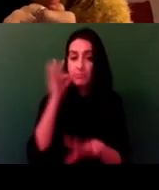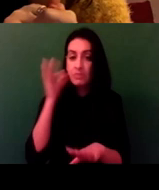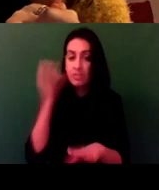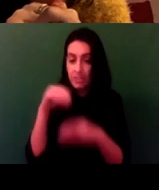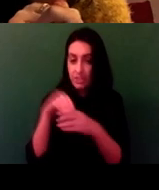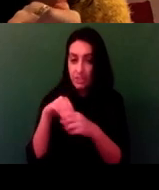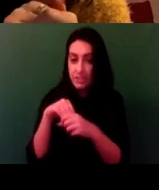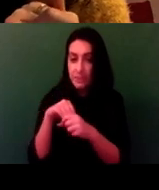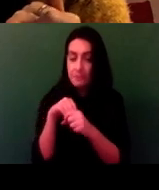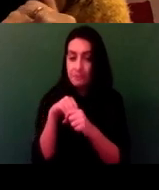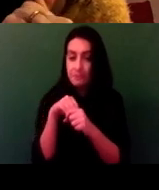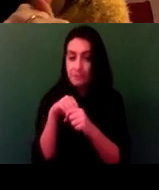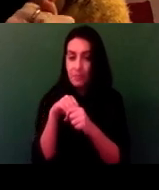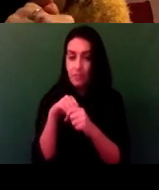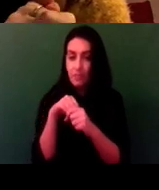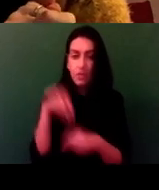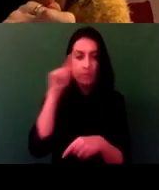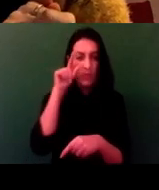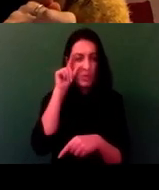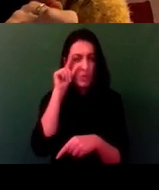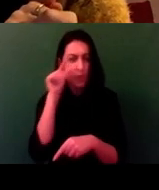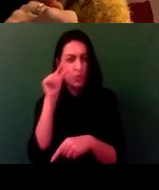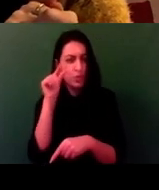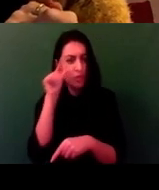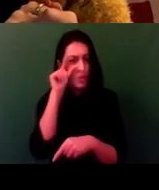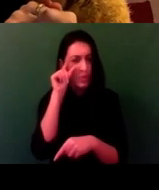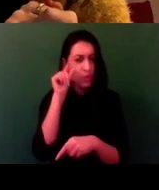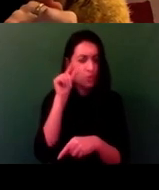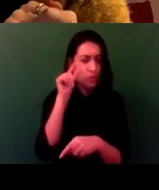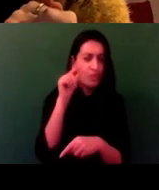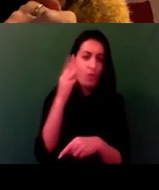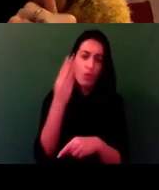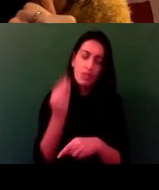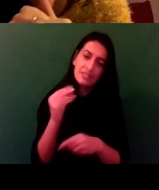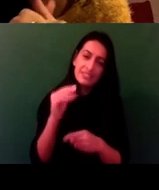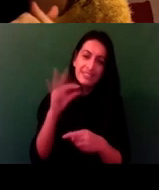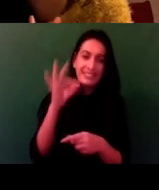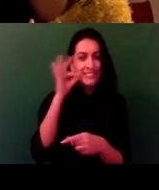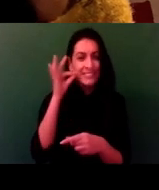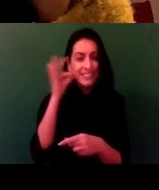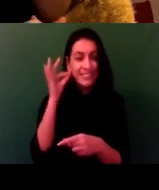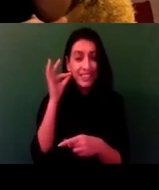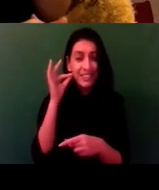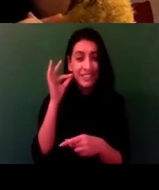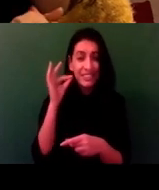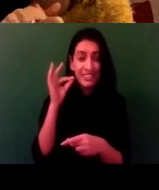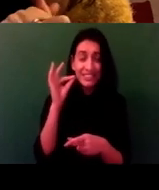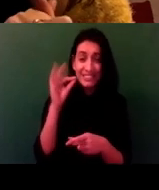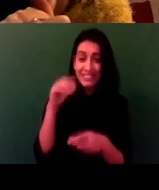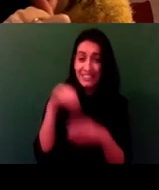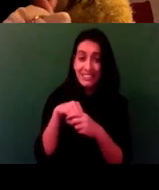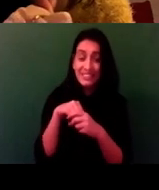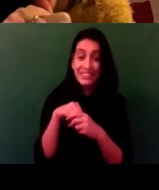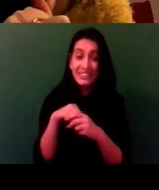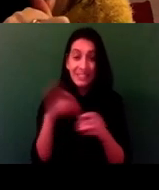yani kuşkucu olan bu süreçlerle ilgili tasarımcılar oluyor. Çünkü o kontrolü ona, başkasına verme